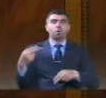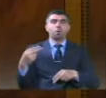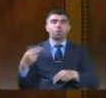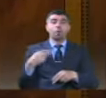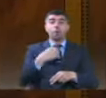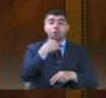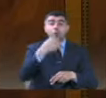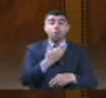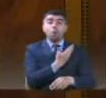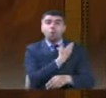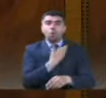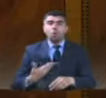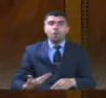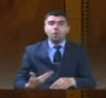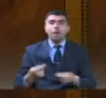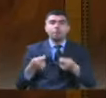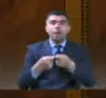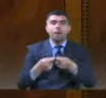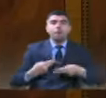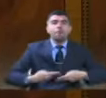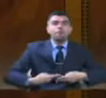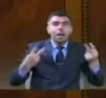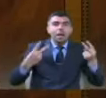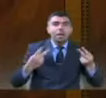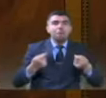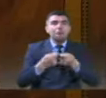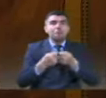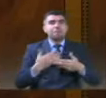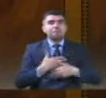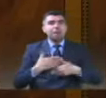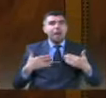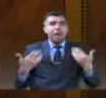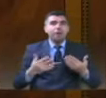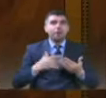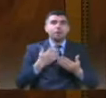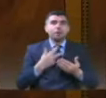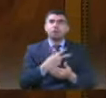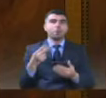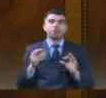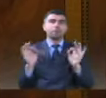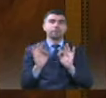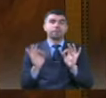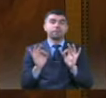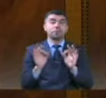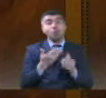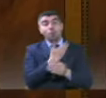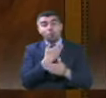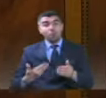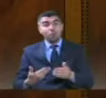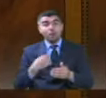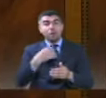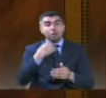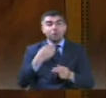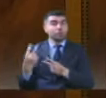تزف لهم في هذا اليوم هذا، بطبيعة الحال أمور اللي هما متعودين عليها. لكن الحكومة جاءت بطبيعة